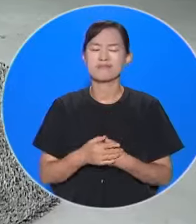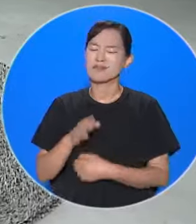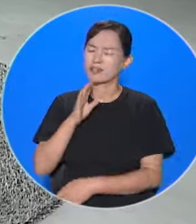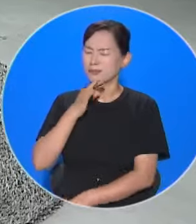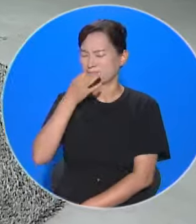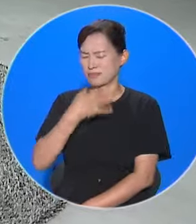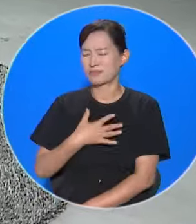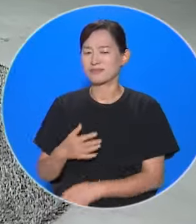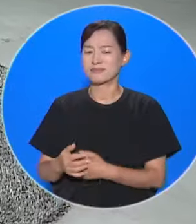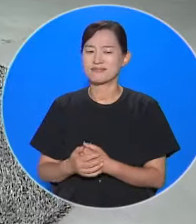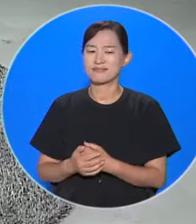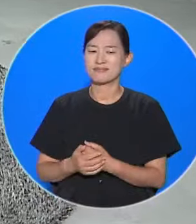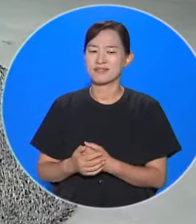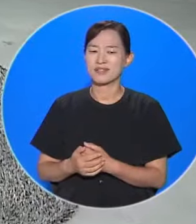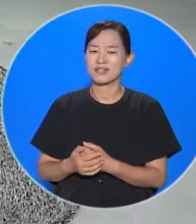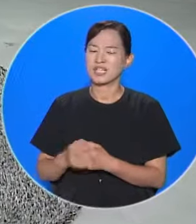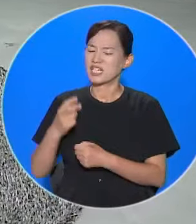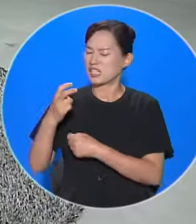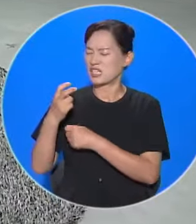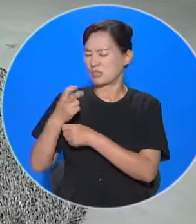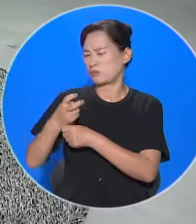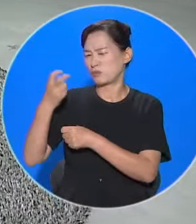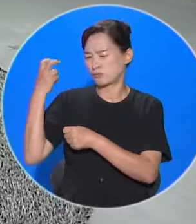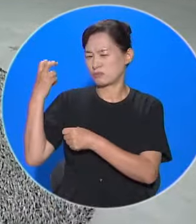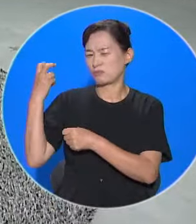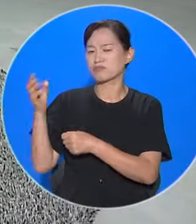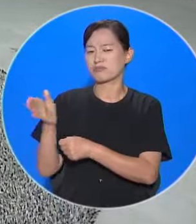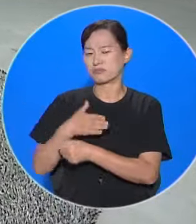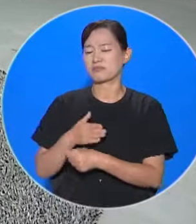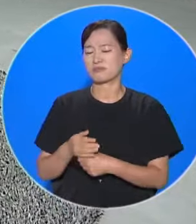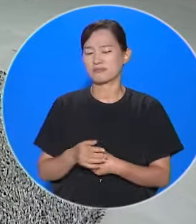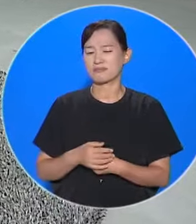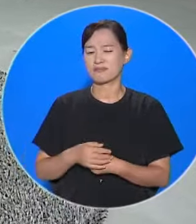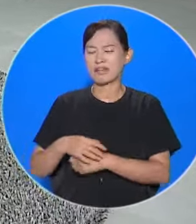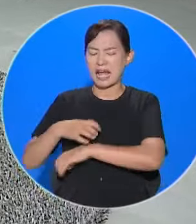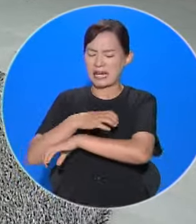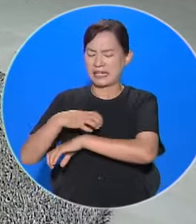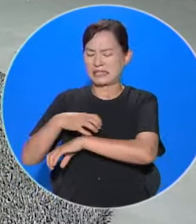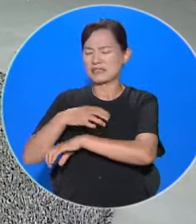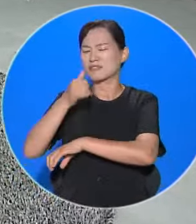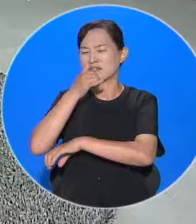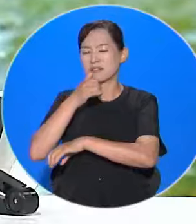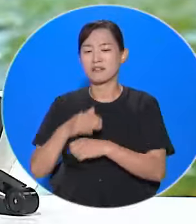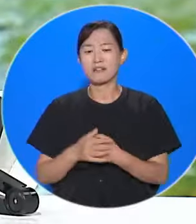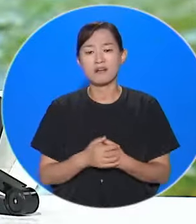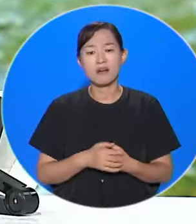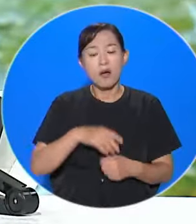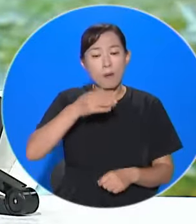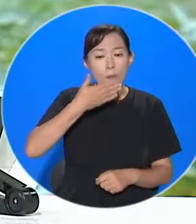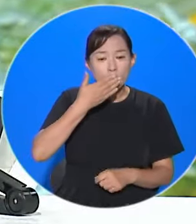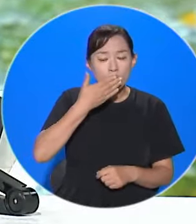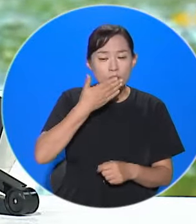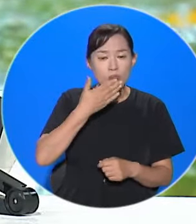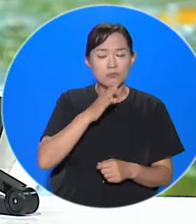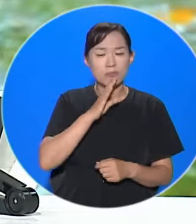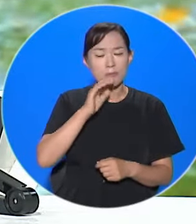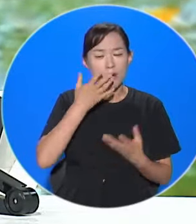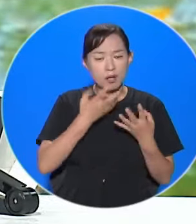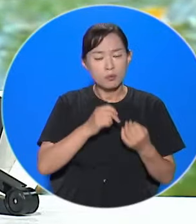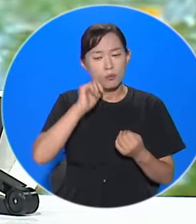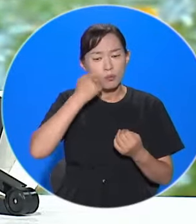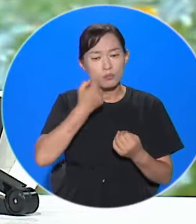힘들고 그렇게 된 지는 20년 됐어요. 20년이 그 알레르기가 저기가 생겨난지는요. 그래요. 아유, 그럼 뭐 음식 먹는 게 참 많이